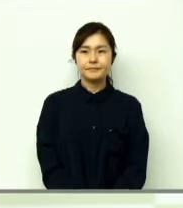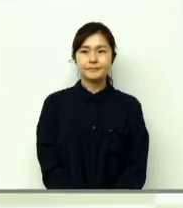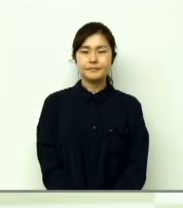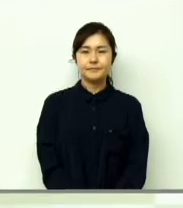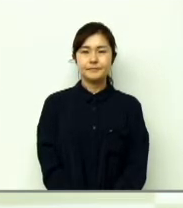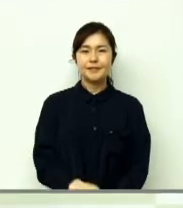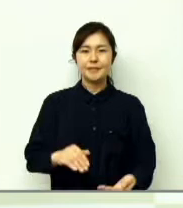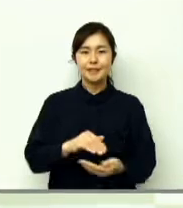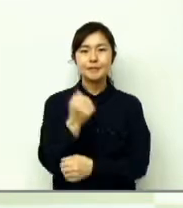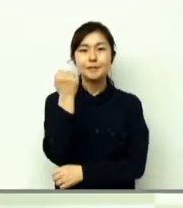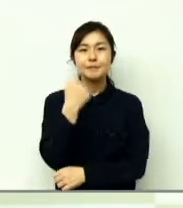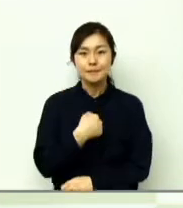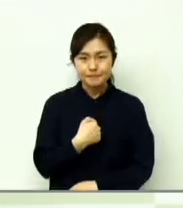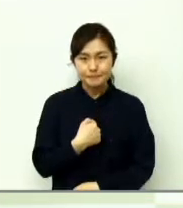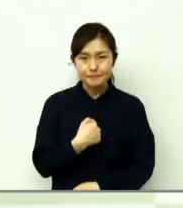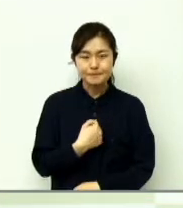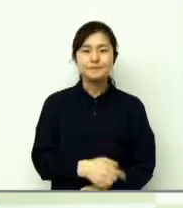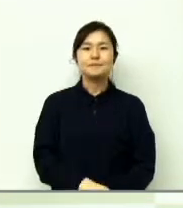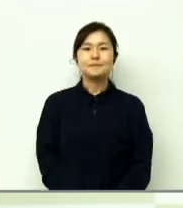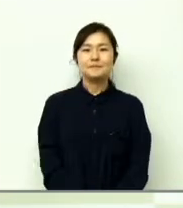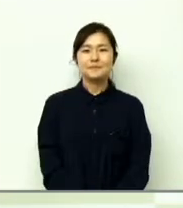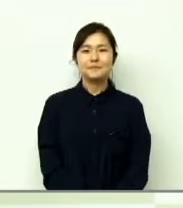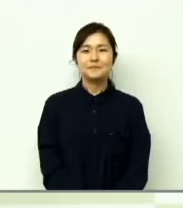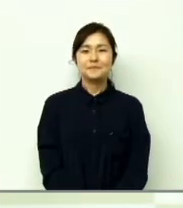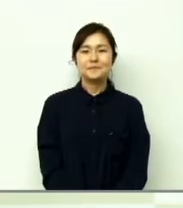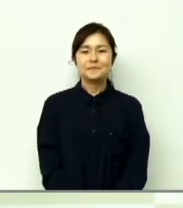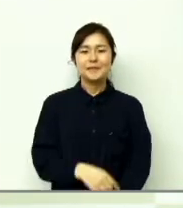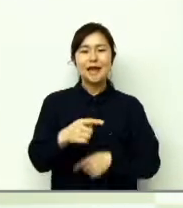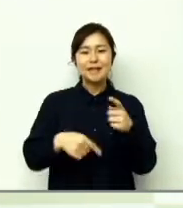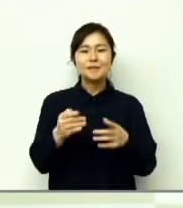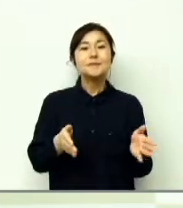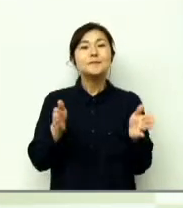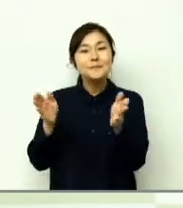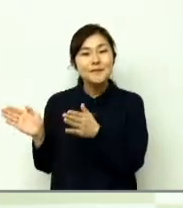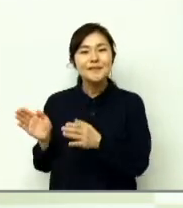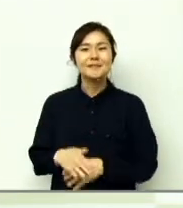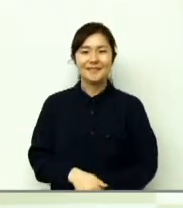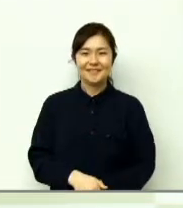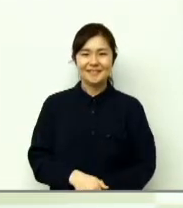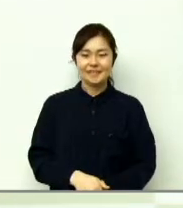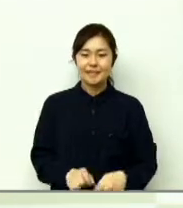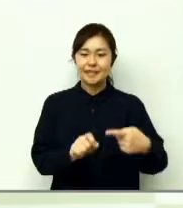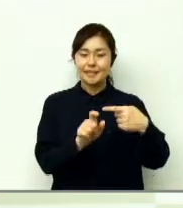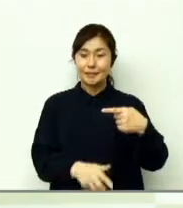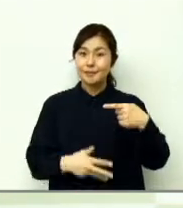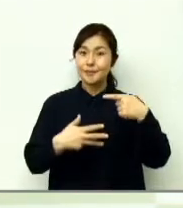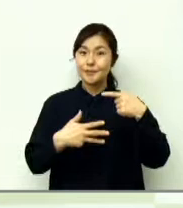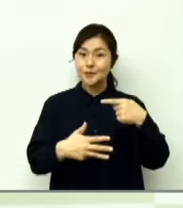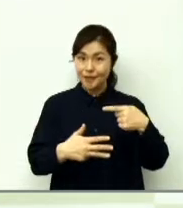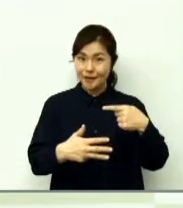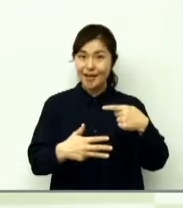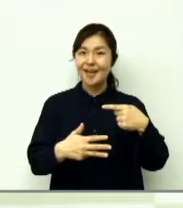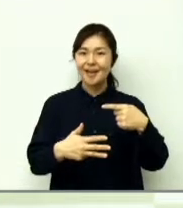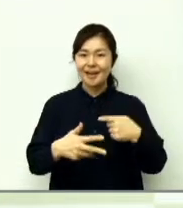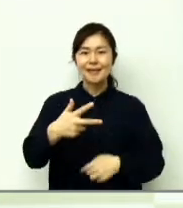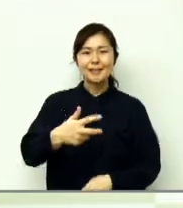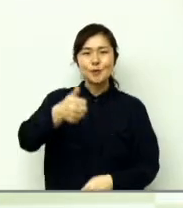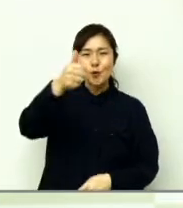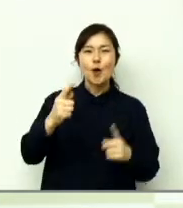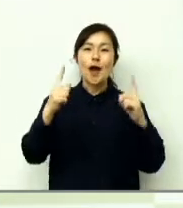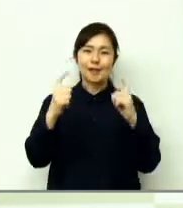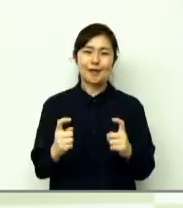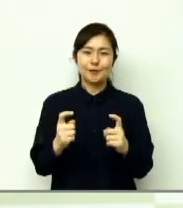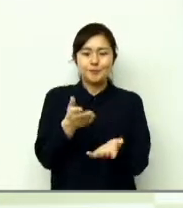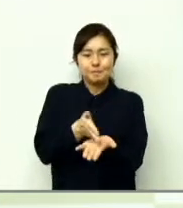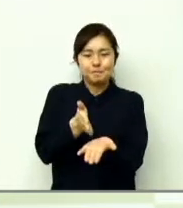埼玉新聞です。はい、ちょっと少し柔らかい質問。はい、先日1月4日の成人式なんですけれども、はい、市長のご挨拶をお伺いしておりまして、